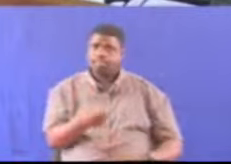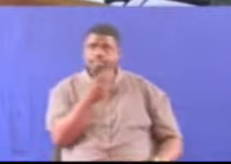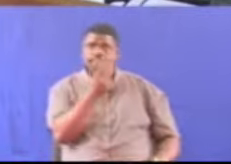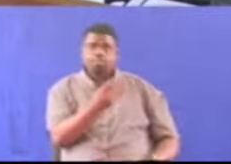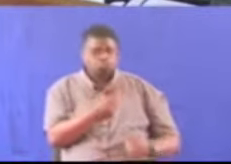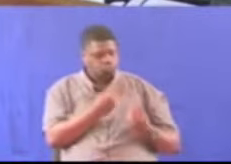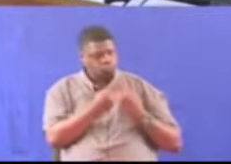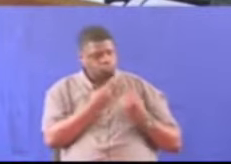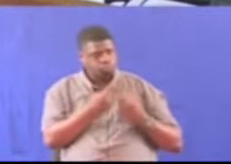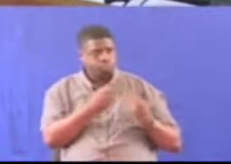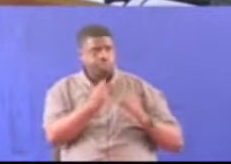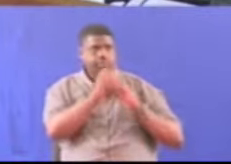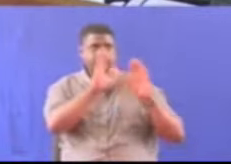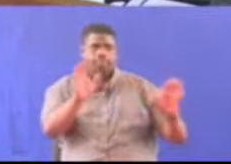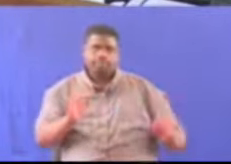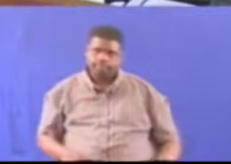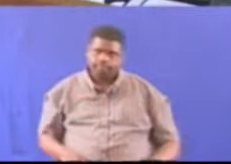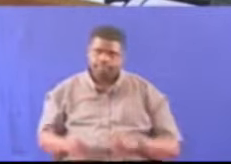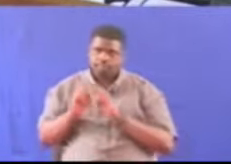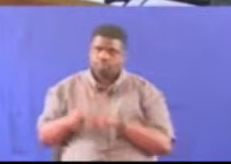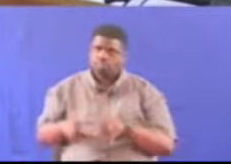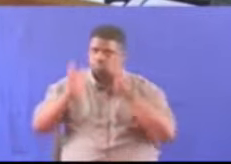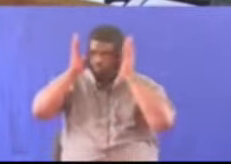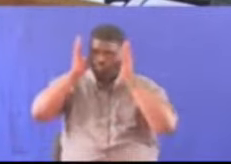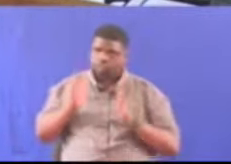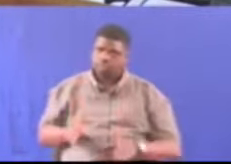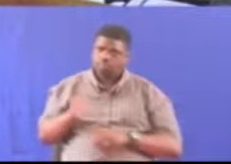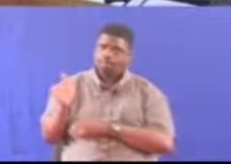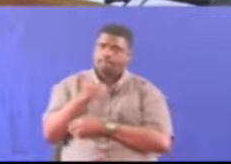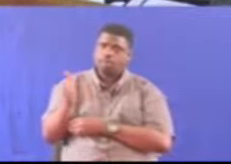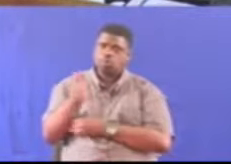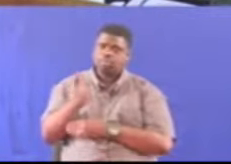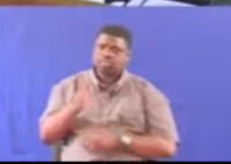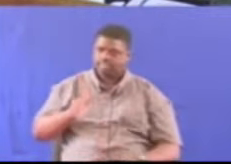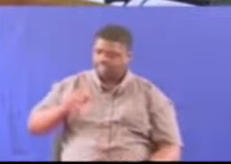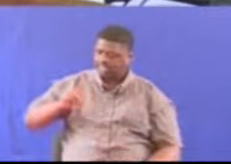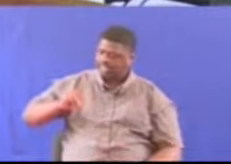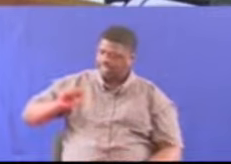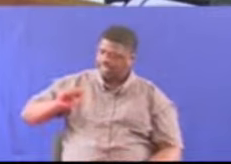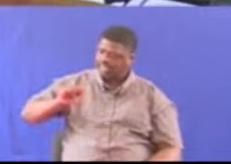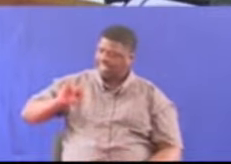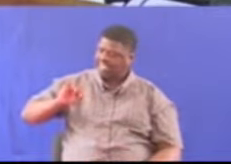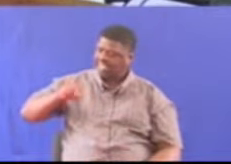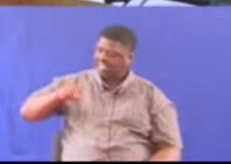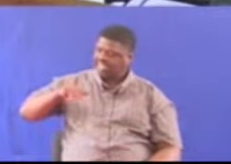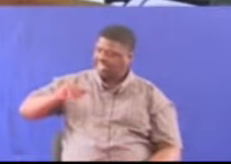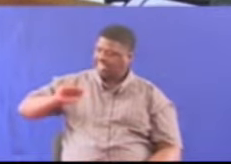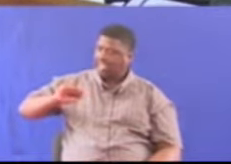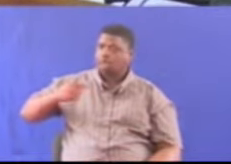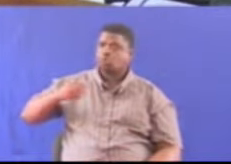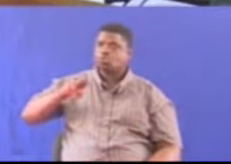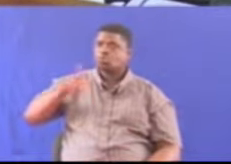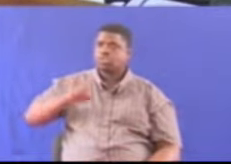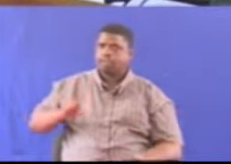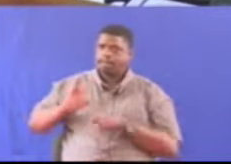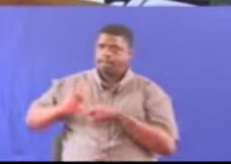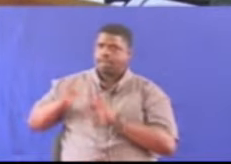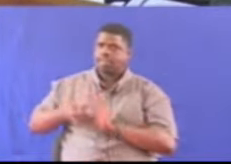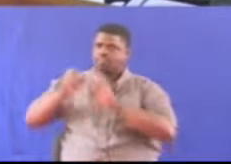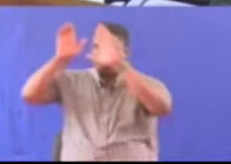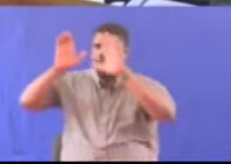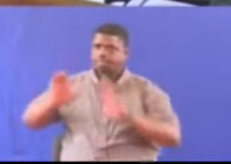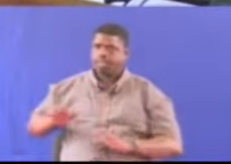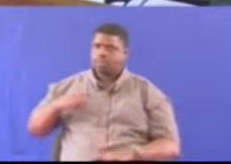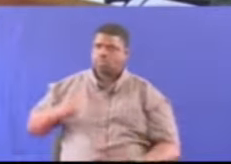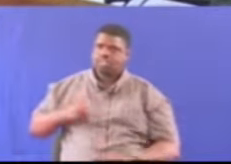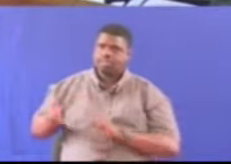imesemwa, akiwemo Mheshimiwa Balozi Robert Kaendaguza ambaye ni mratibu wa kampeni upande wa Wizara